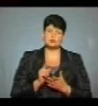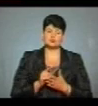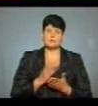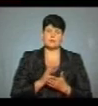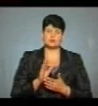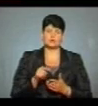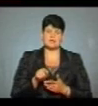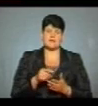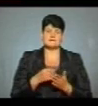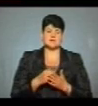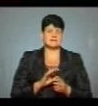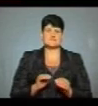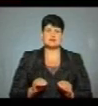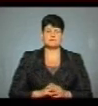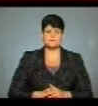бути така вартість і все?